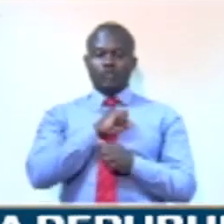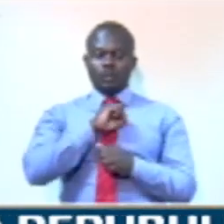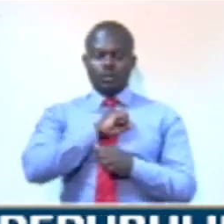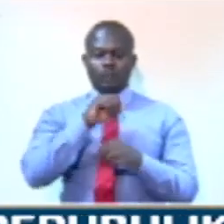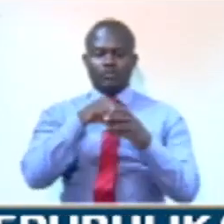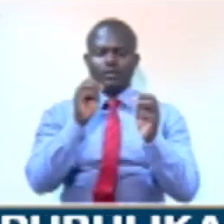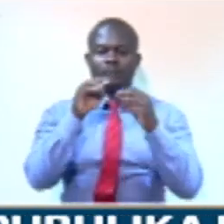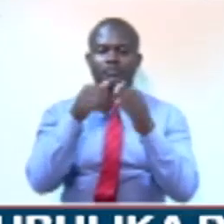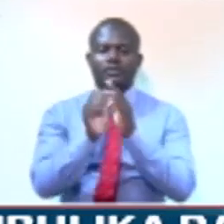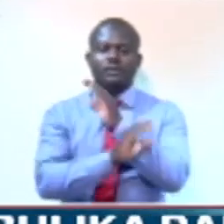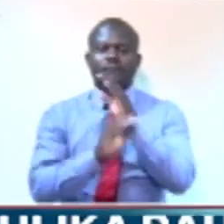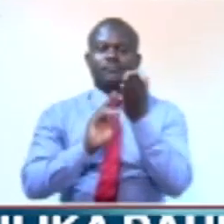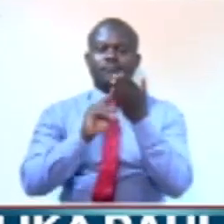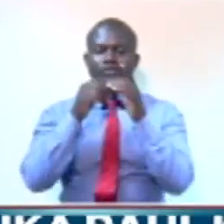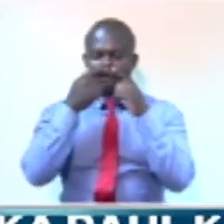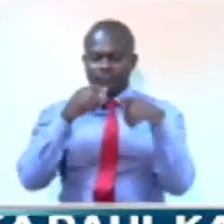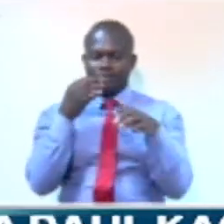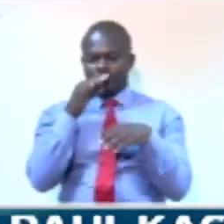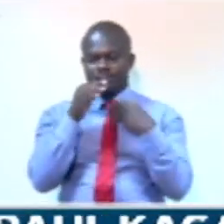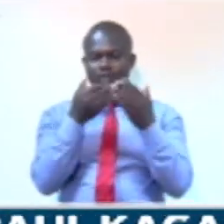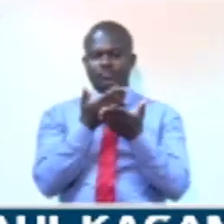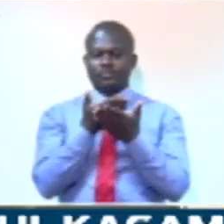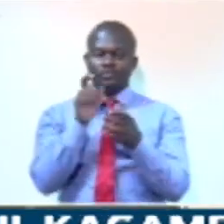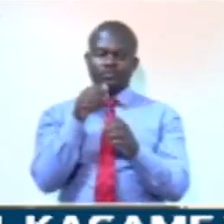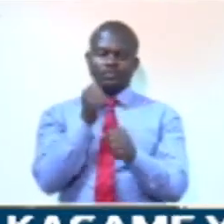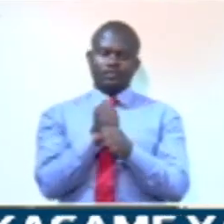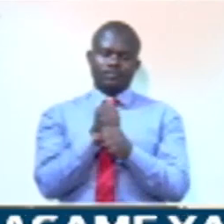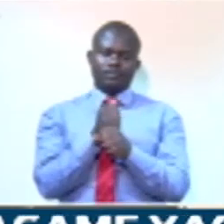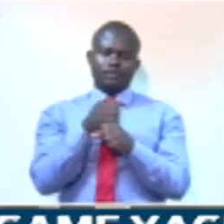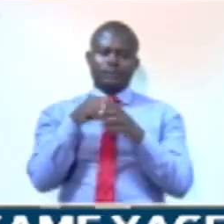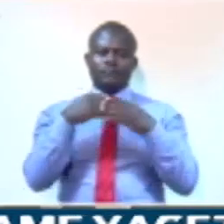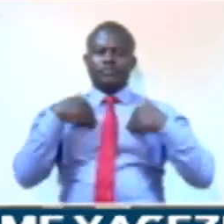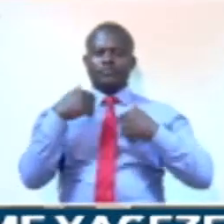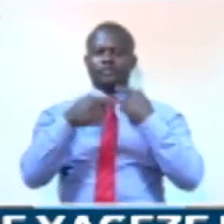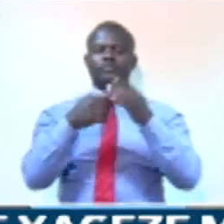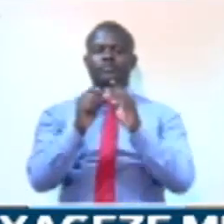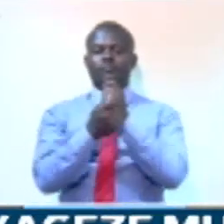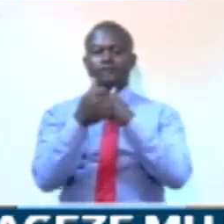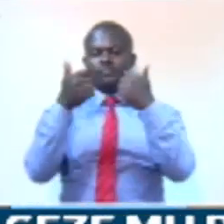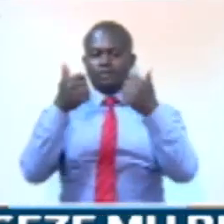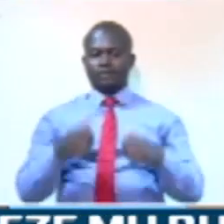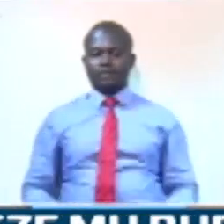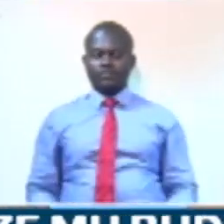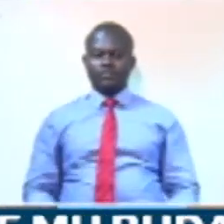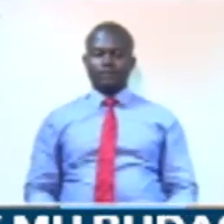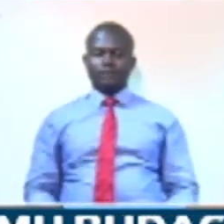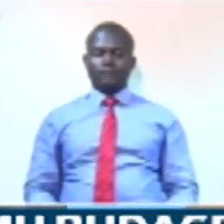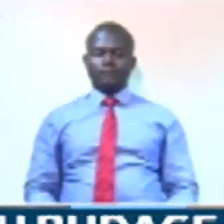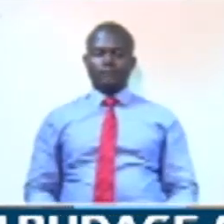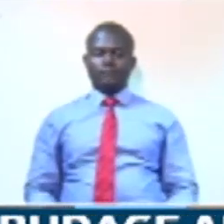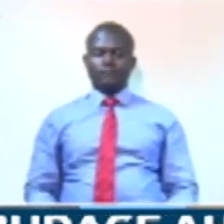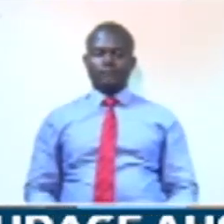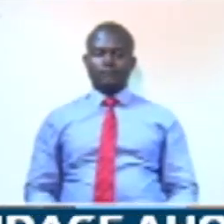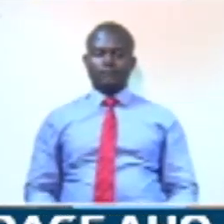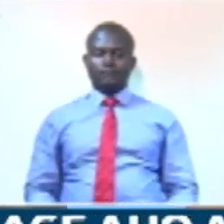Amategeko y'umuryango w'ibihugu bikoresha Igifaransa, basaba ko hagira igikorwa ngo ubuzima bugende burushaho kuba bwiza. Bon, la première chose c'est de faire en